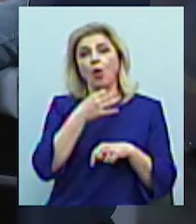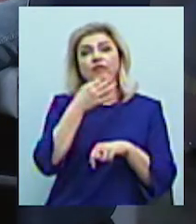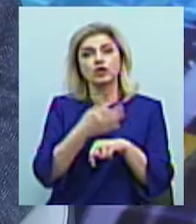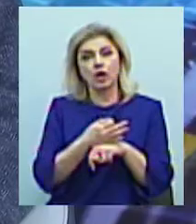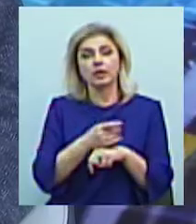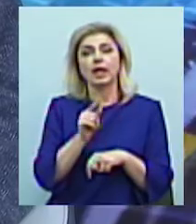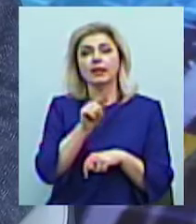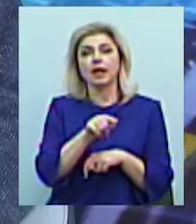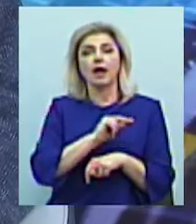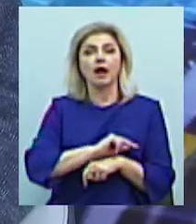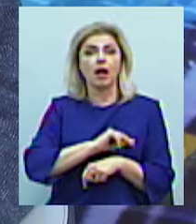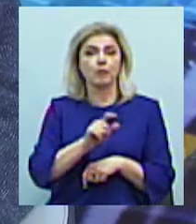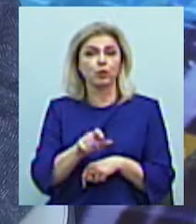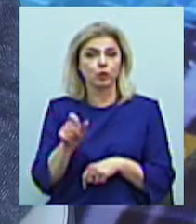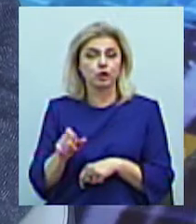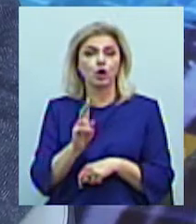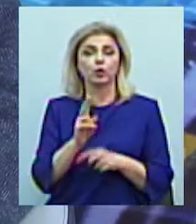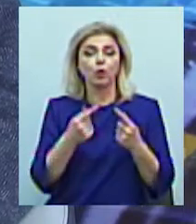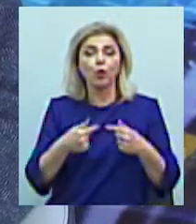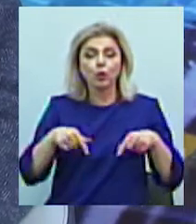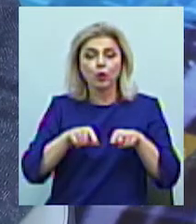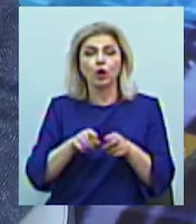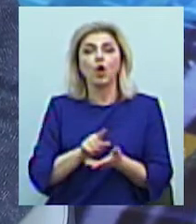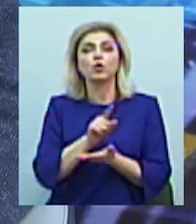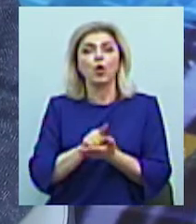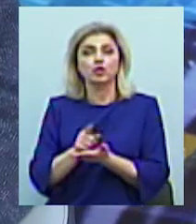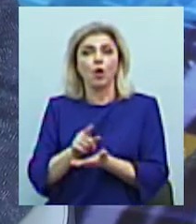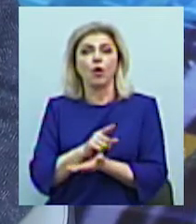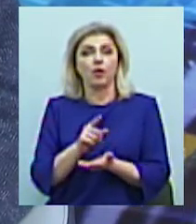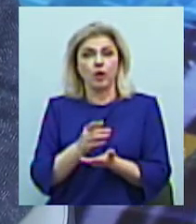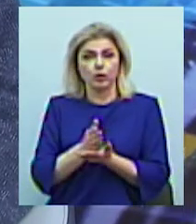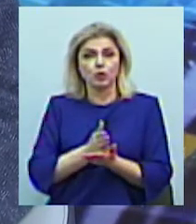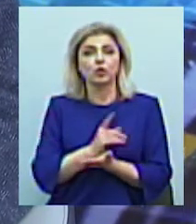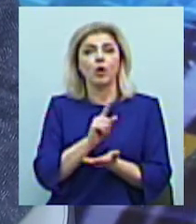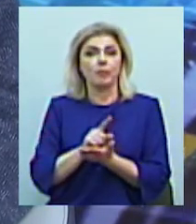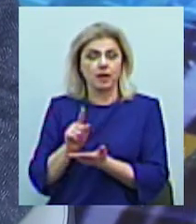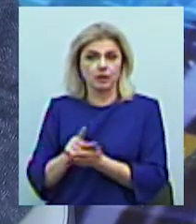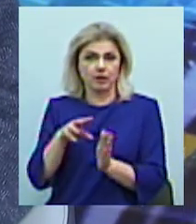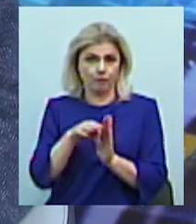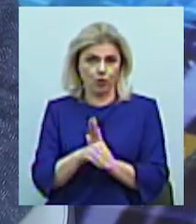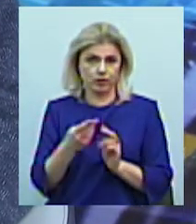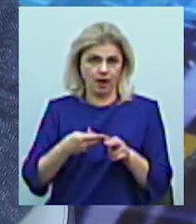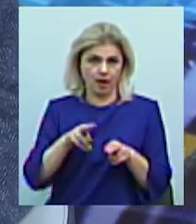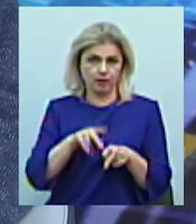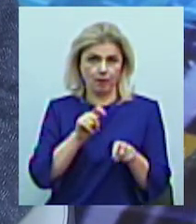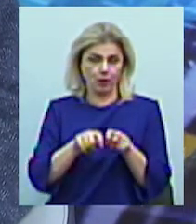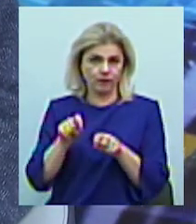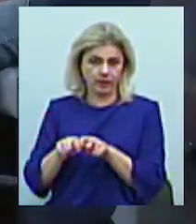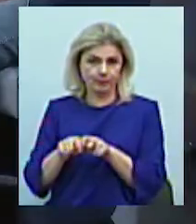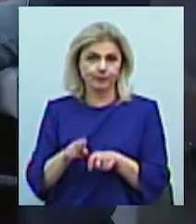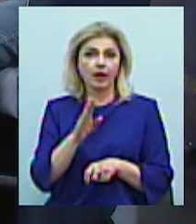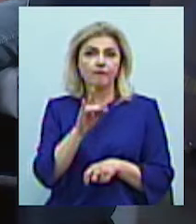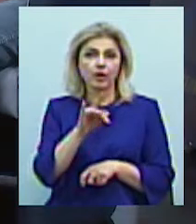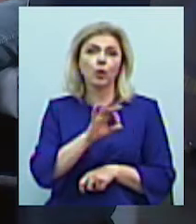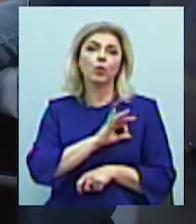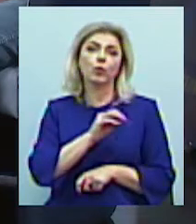которые в круг должностных обязанностей, которые входят, это проверка. Юрій Георгійович, ви юрист